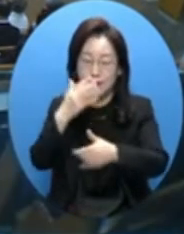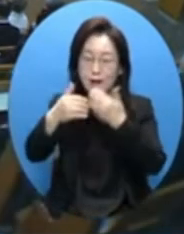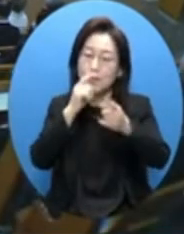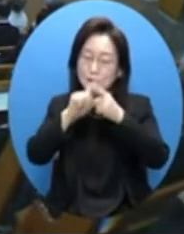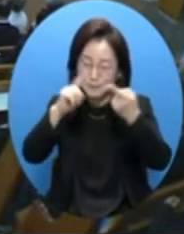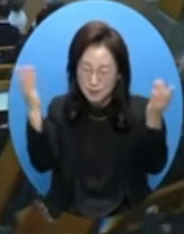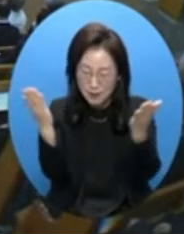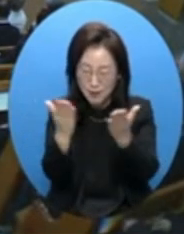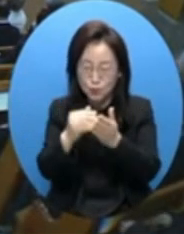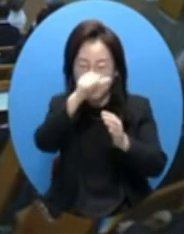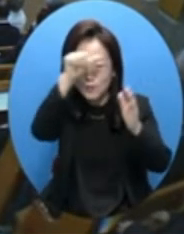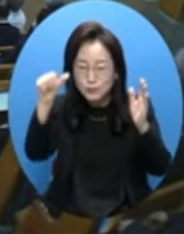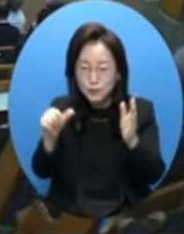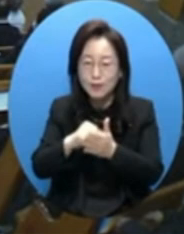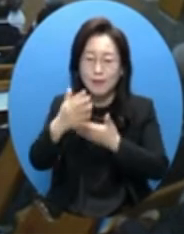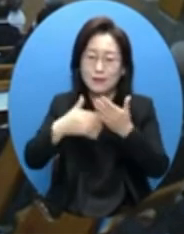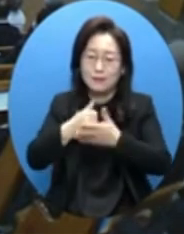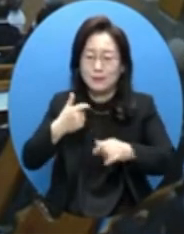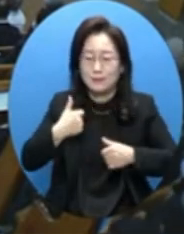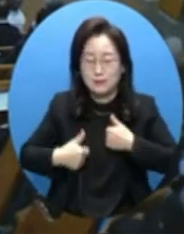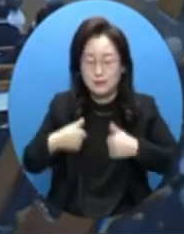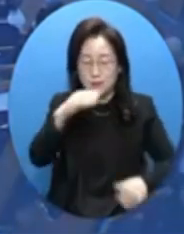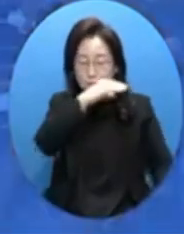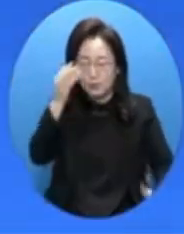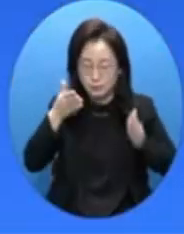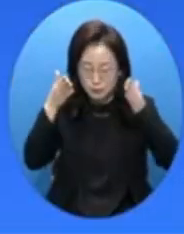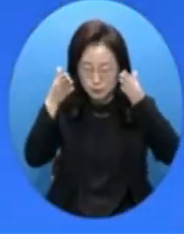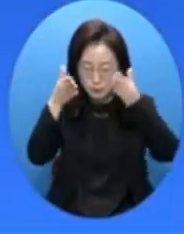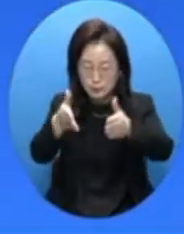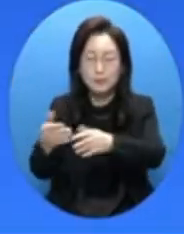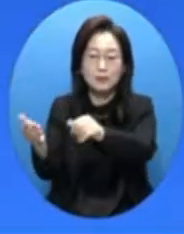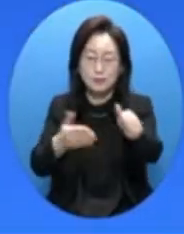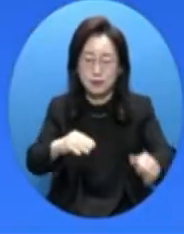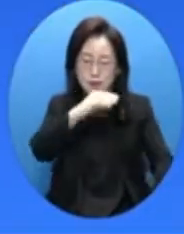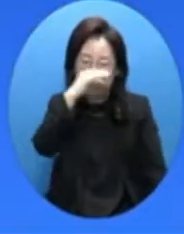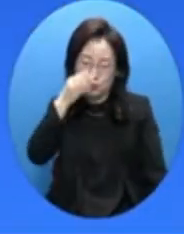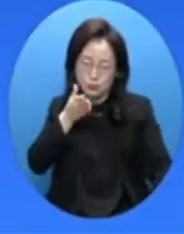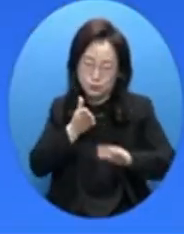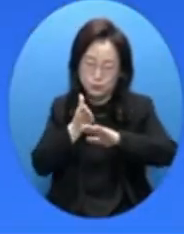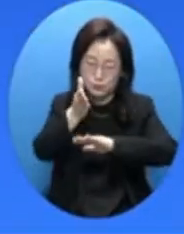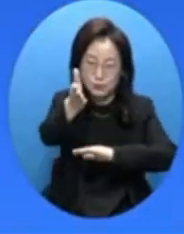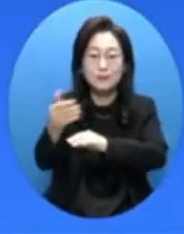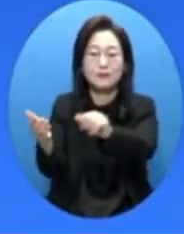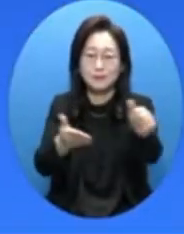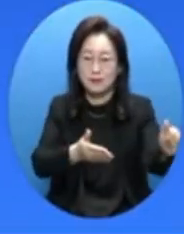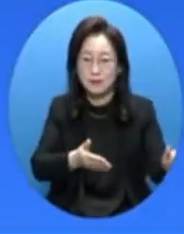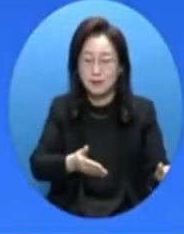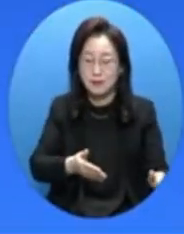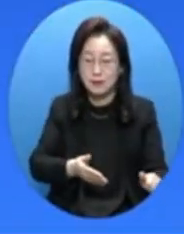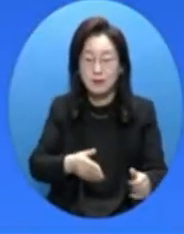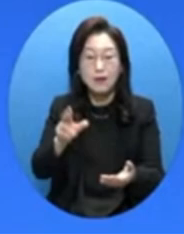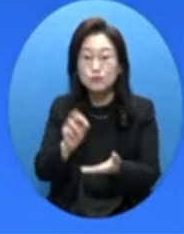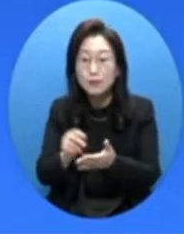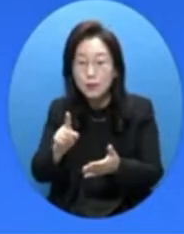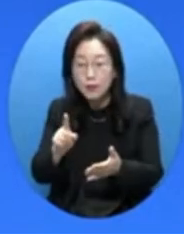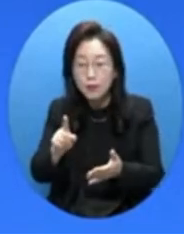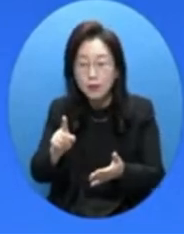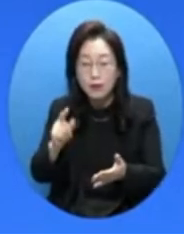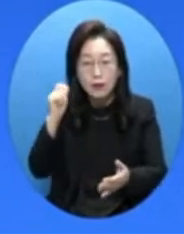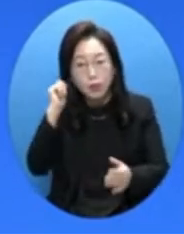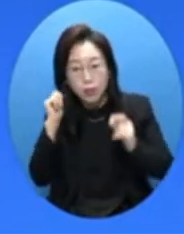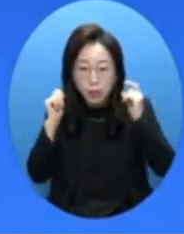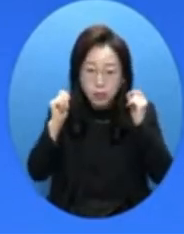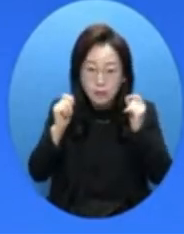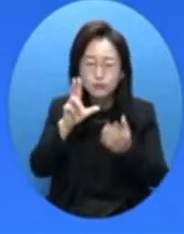일상은 사랑하는 동안 하나님이 기뻐하시는 바른 길로 가야 되는 것입니다 똑바르게 나가야 되는 것입니다 그런데 문제가 어느 한쪽에 치우치기